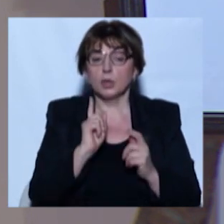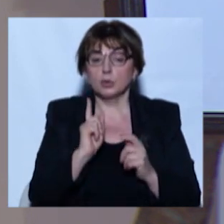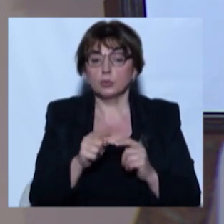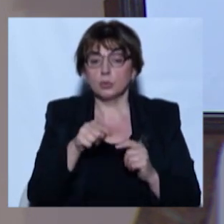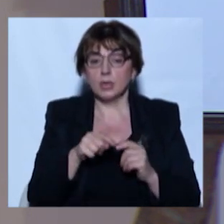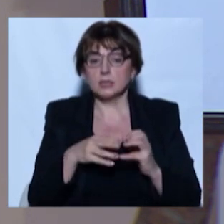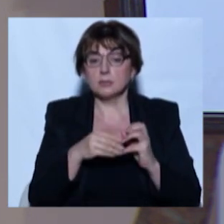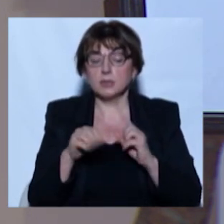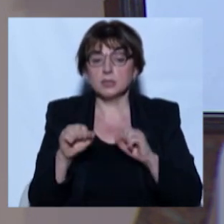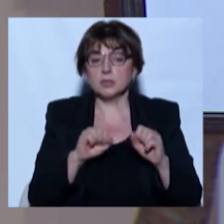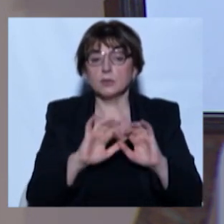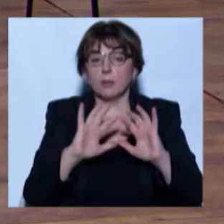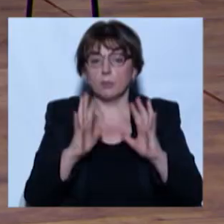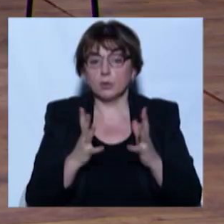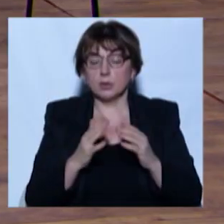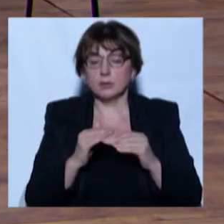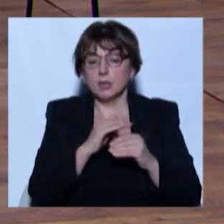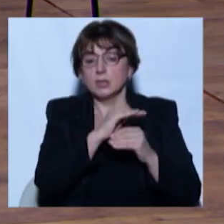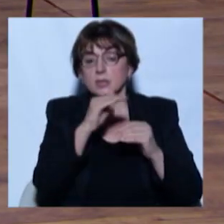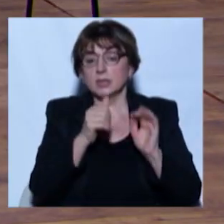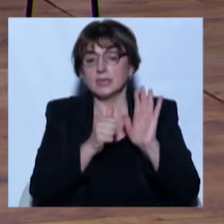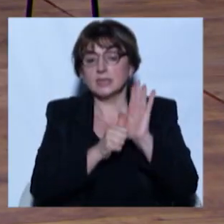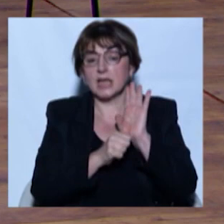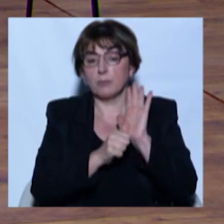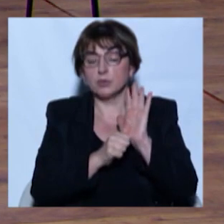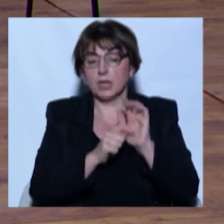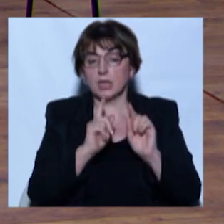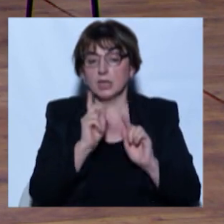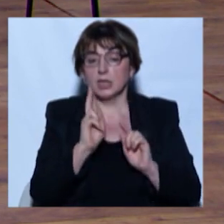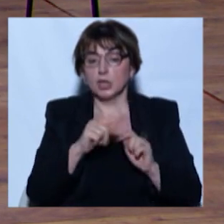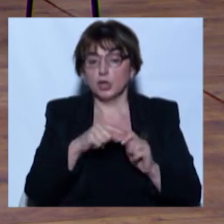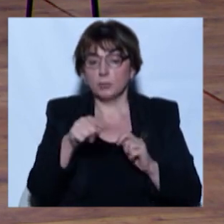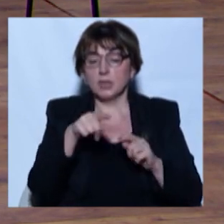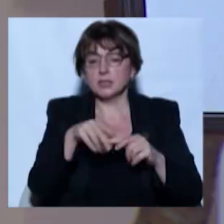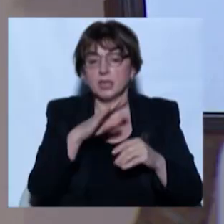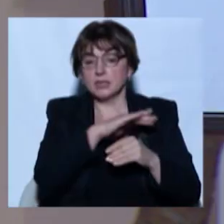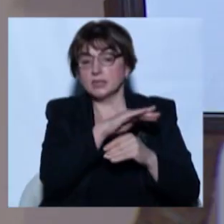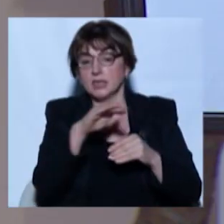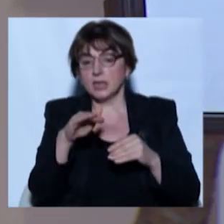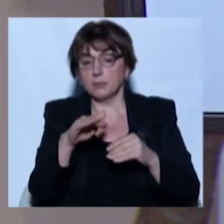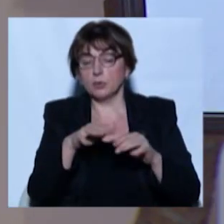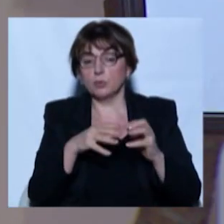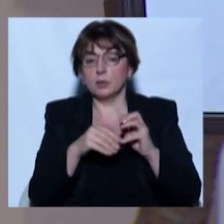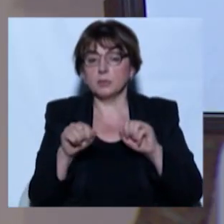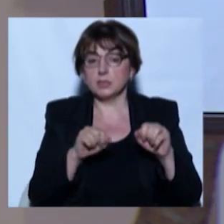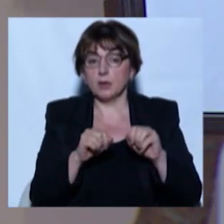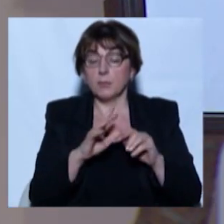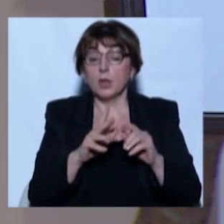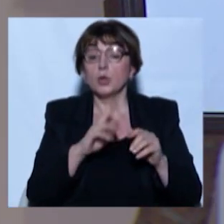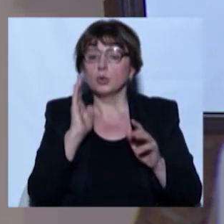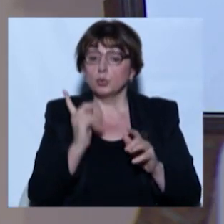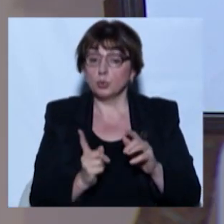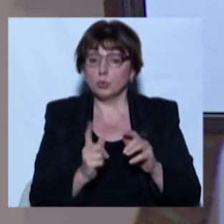ეს მიწისძვრა ხდება ზედა 70 კილომეტრში, ეს არის ზედაპირული მიწისძვრა. თუ 70